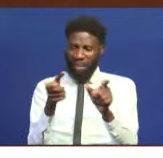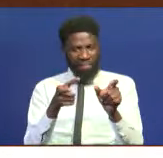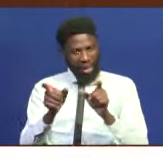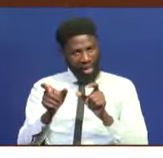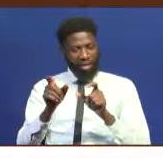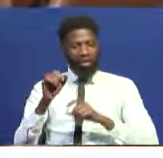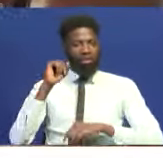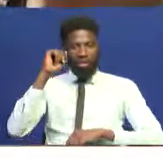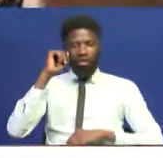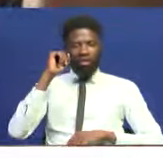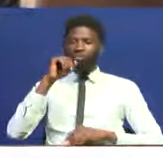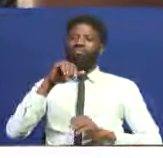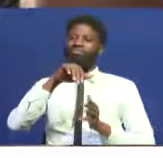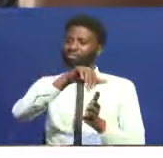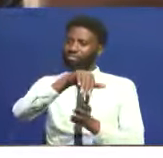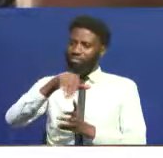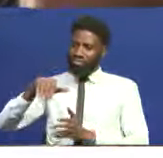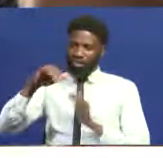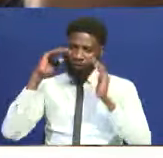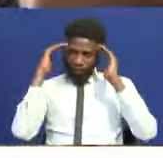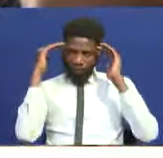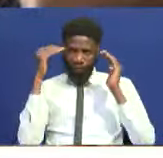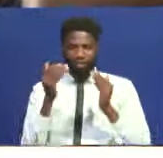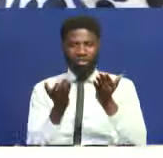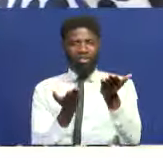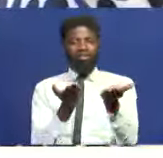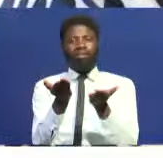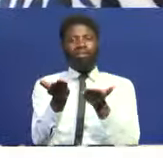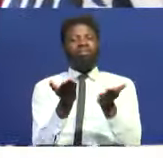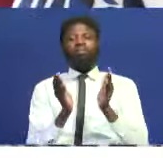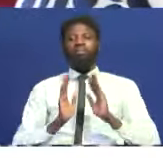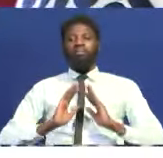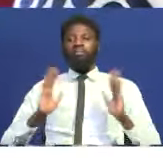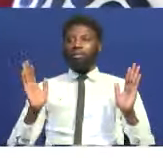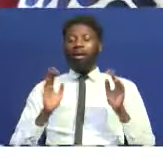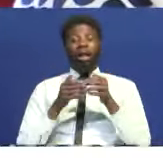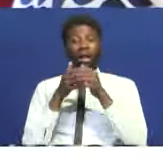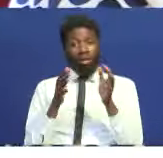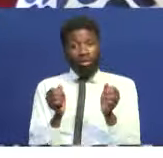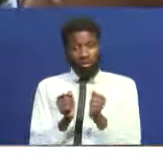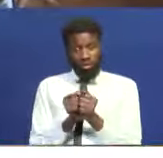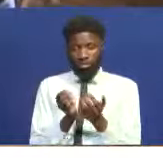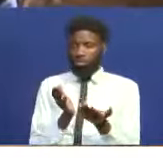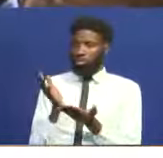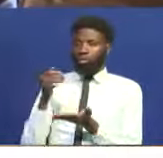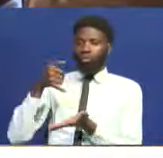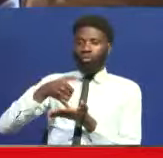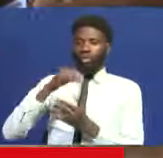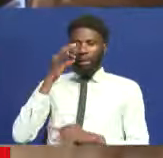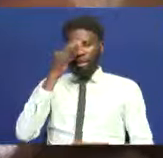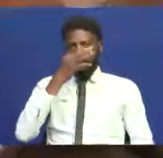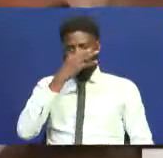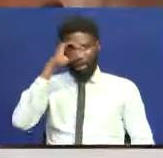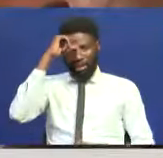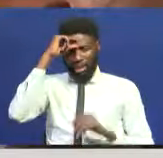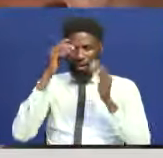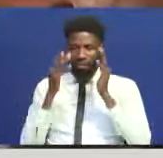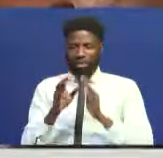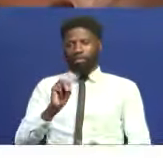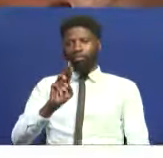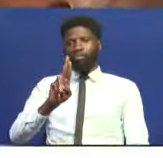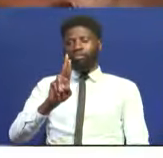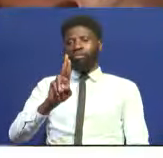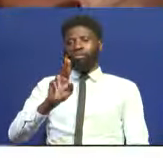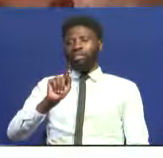utoaji wa huduma. Hata hivyo viongozi walioandamana naye wakiongozwa na governor wa Nyeri Mutahi Kahiga walionya kwamba hawatakubali